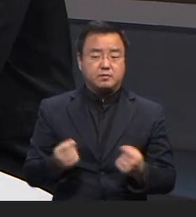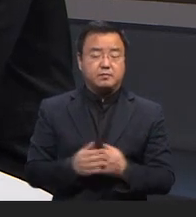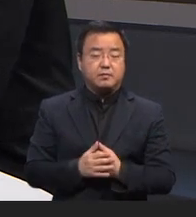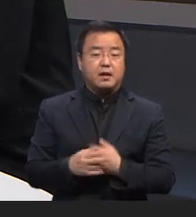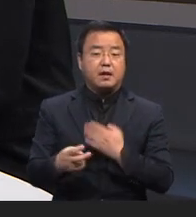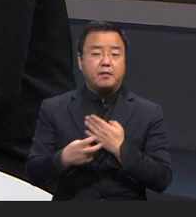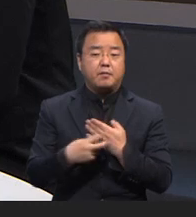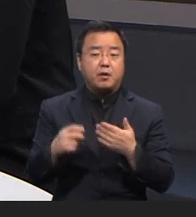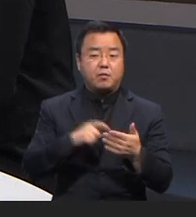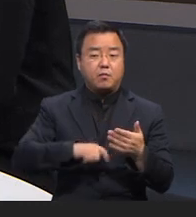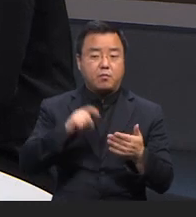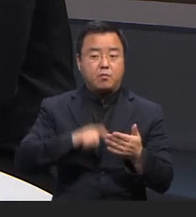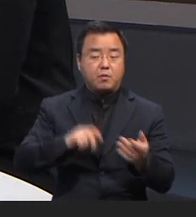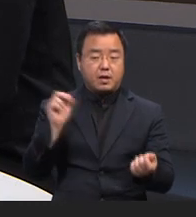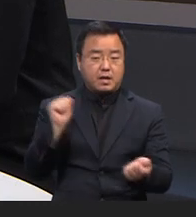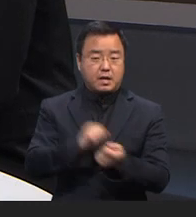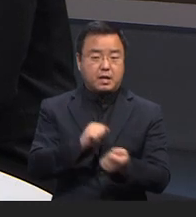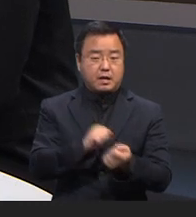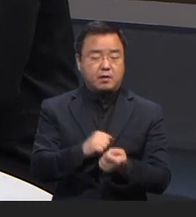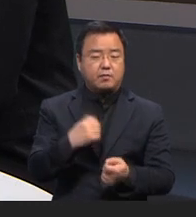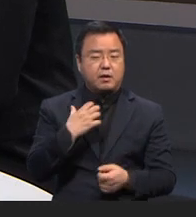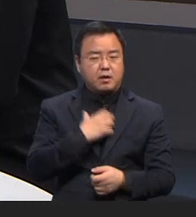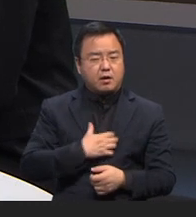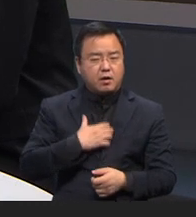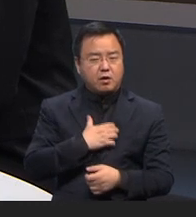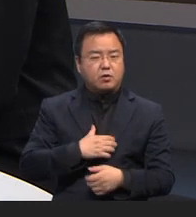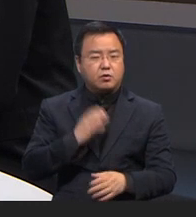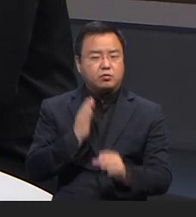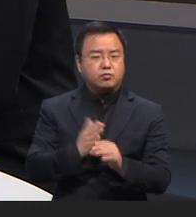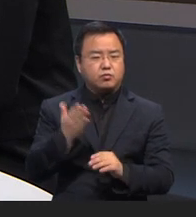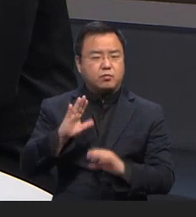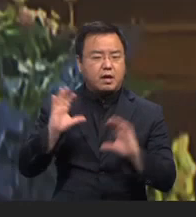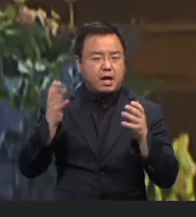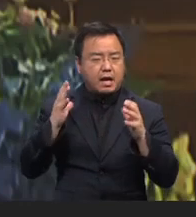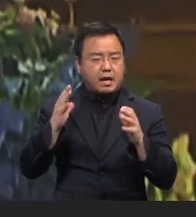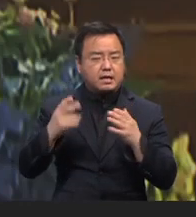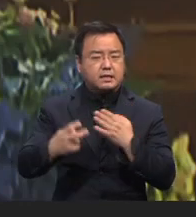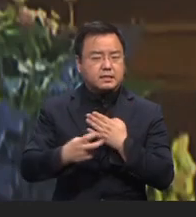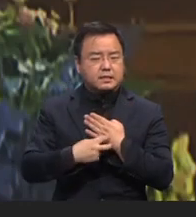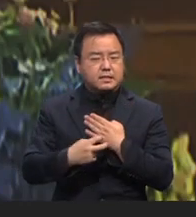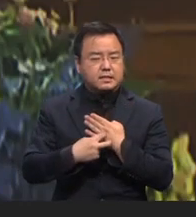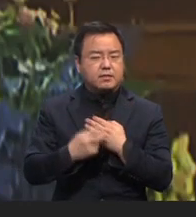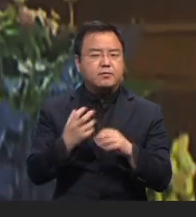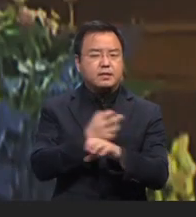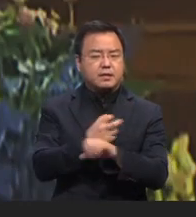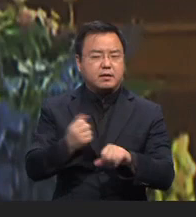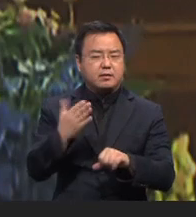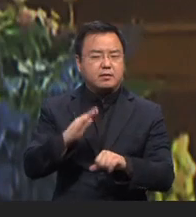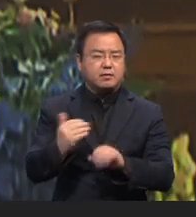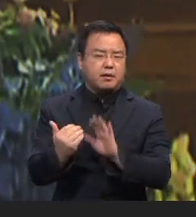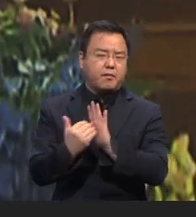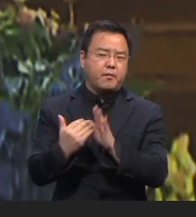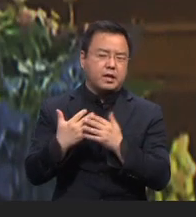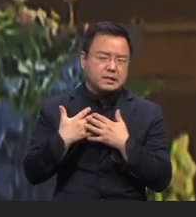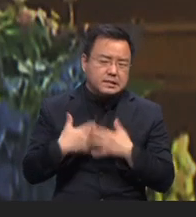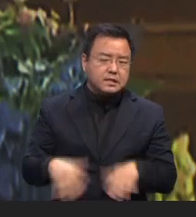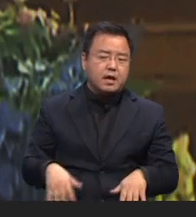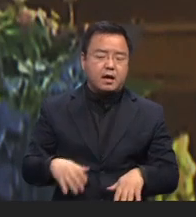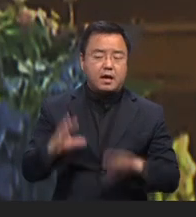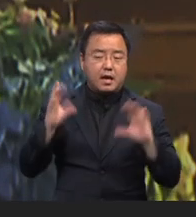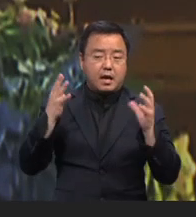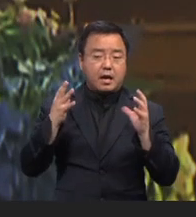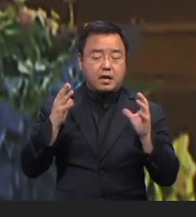병원 4 감염에 대한 우려 역시 무시할 수가 없는데요 아이들 진료를 예약했는데 아무래도 면역력이 취약한 아이들이 다 보니까